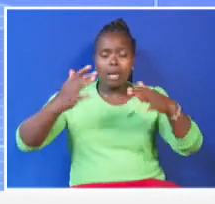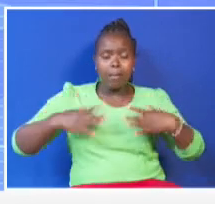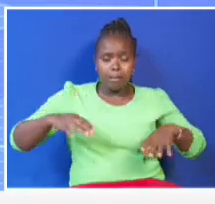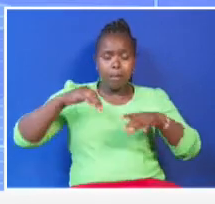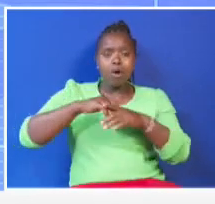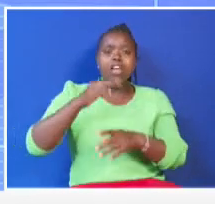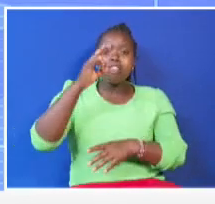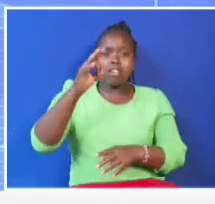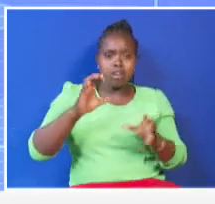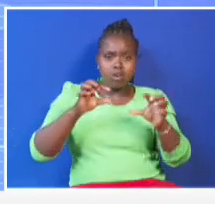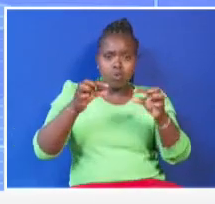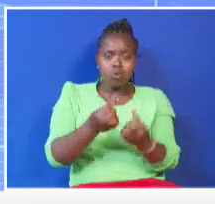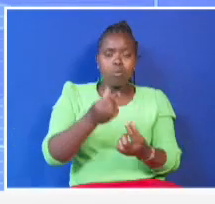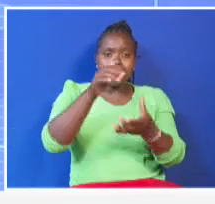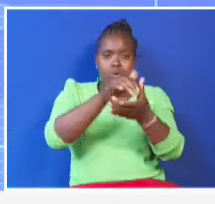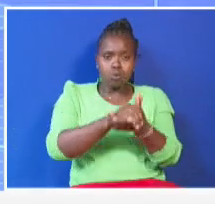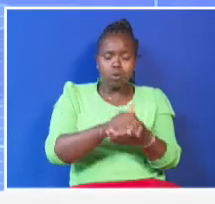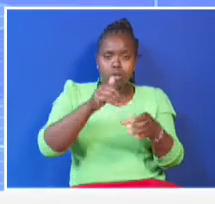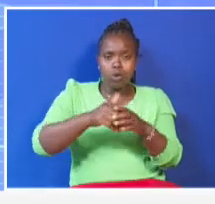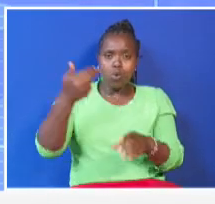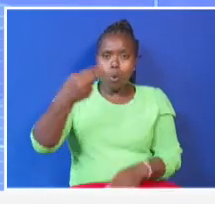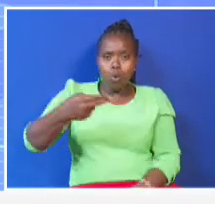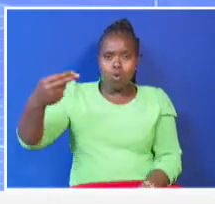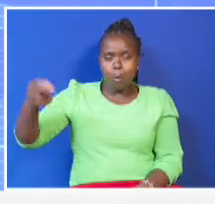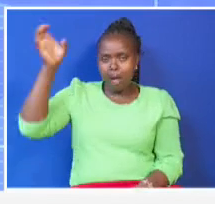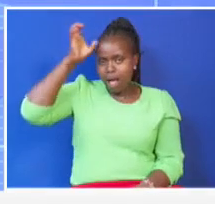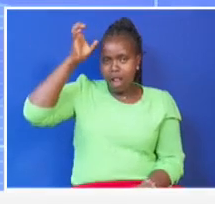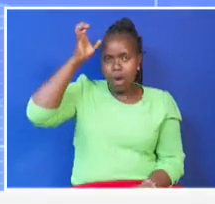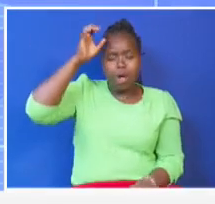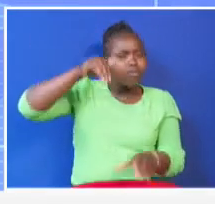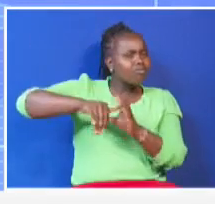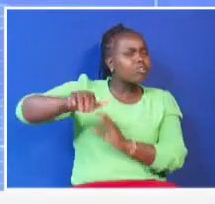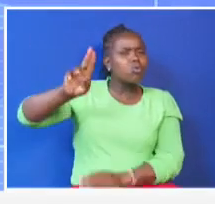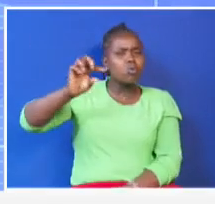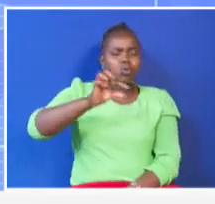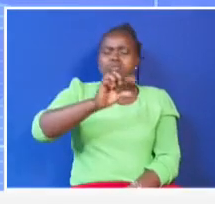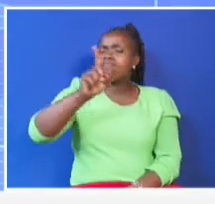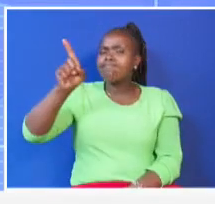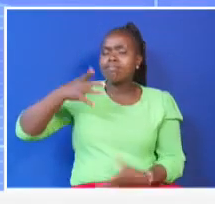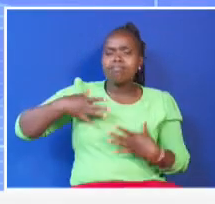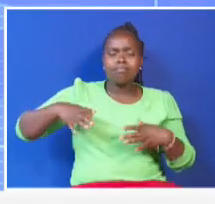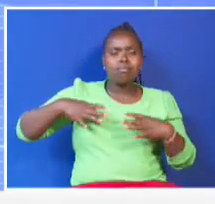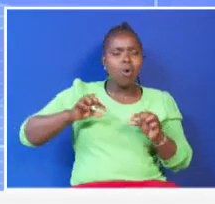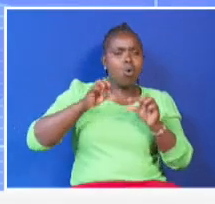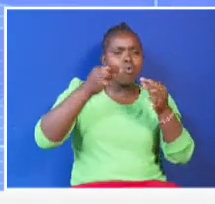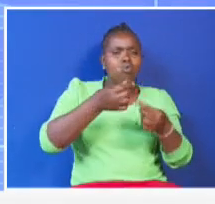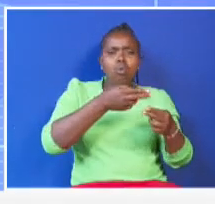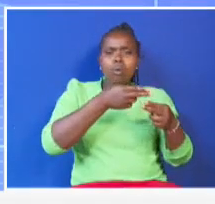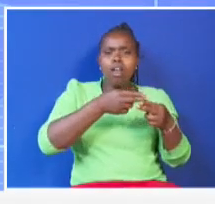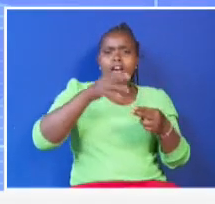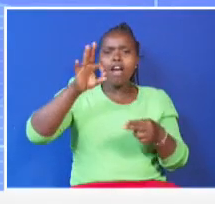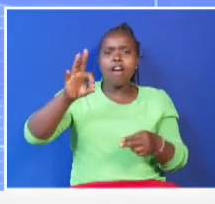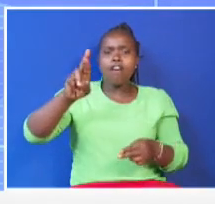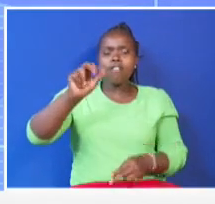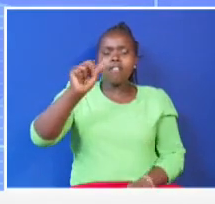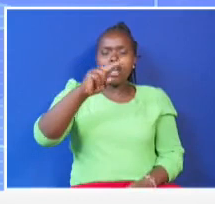katika mchujo wa chama cha Jubilee wadi ya Huruma katika kaunti ya Uasin Gishu. Inadaiwa kwamba wafuasi wa mgombea kwa jina Francis